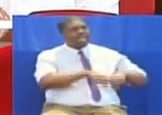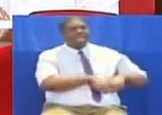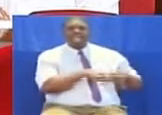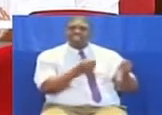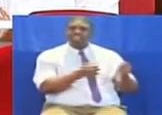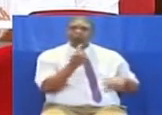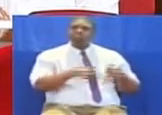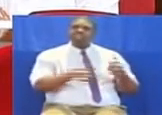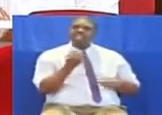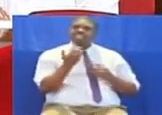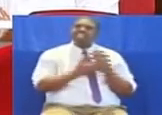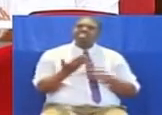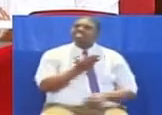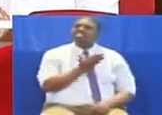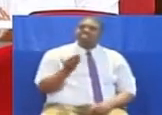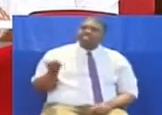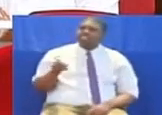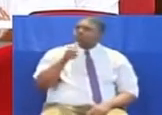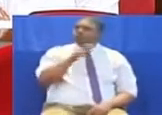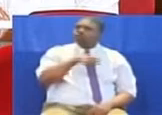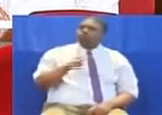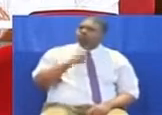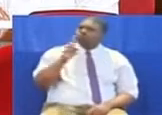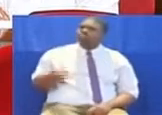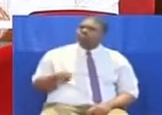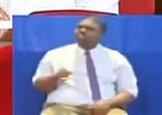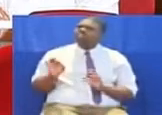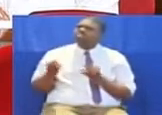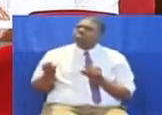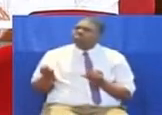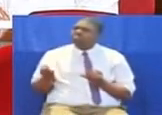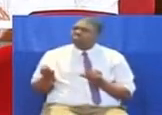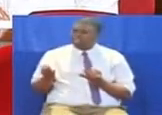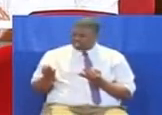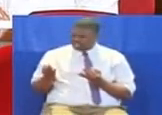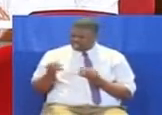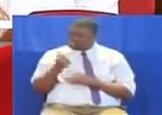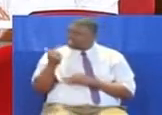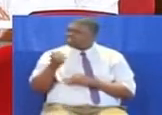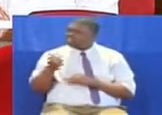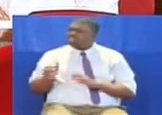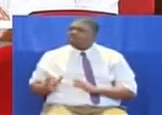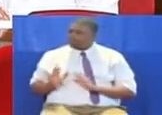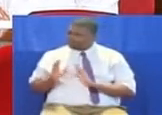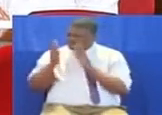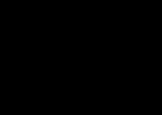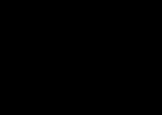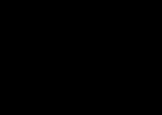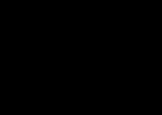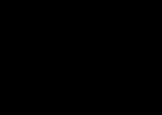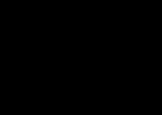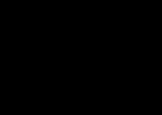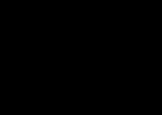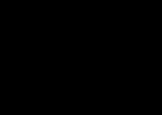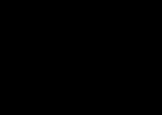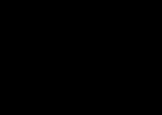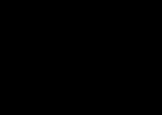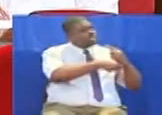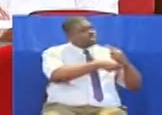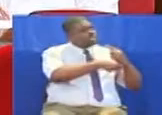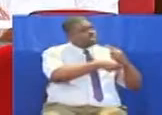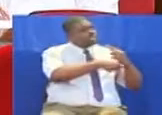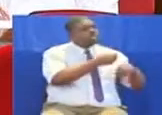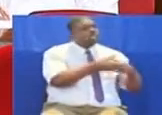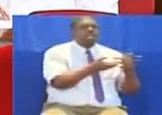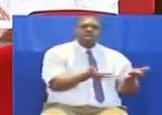nchi nyingine. Watu wanauliza mbona Tanzania wanaendelea na maisha? Uchumi wao wanaendelea. Kila kitu kinafanyika. Kwa nini